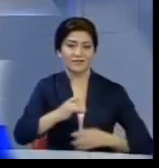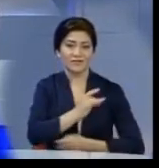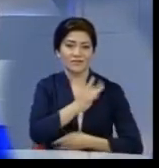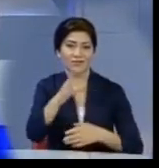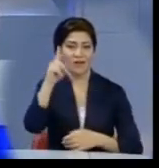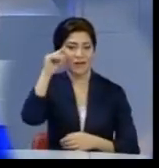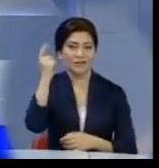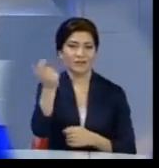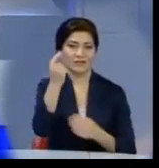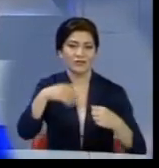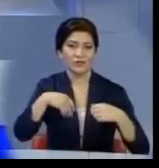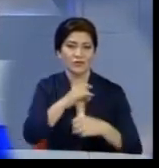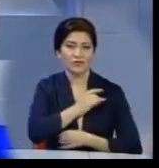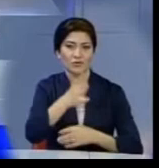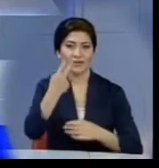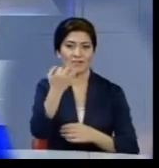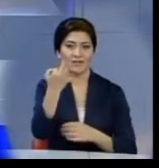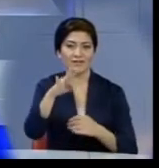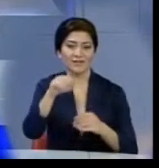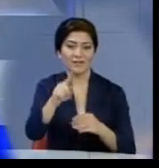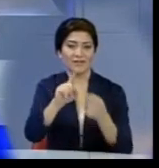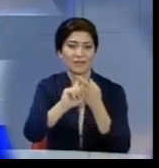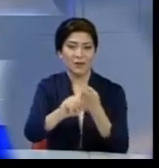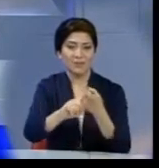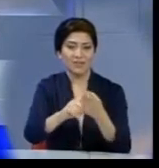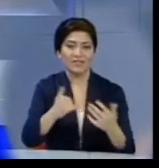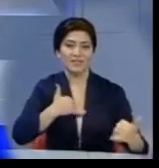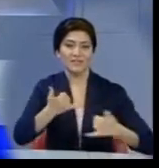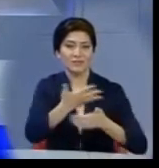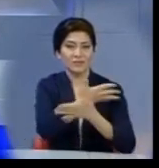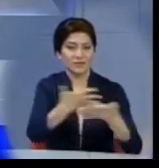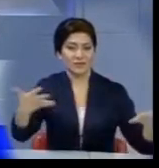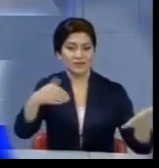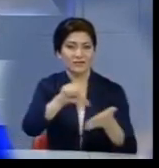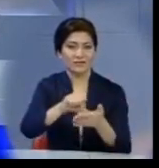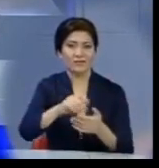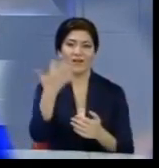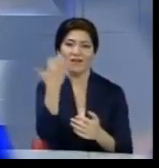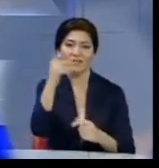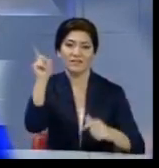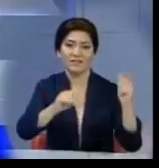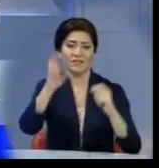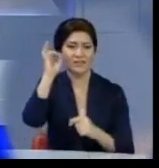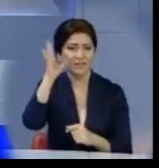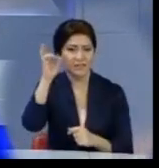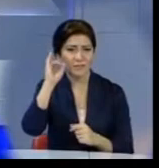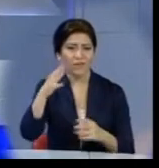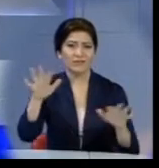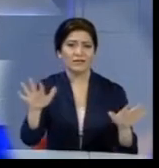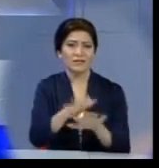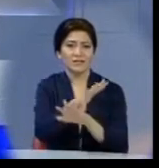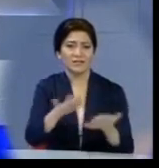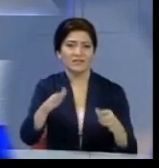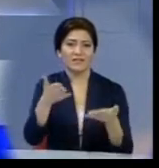անկախության տոնը։ 23 երոր տարեդարձի արետով կազմակերպած ընդունելությանը մասնակցել է նաև ոտարերկրիադիվանագետներ, հնչել են